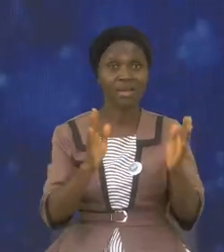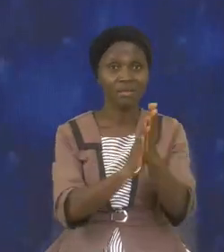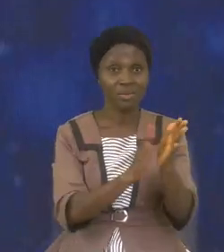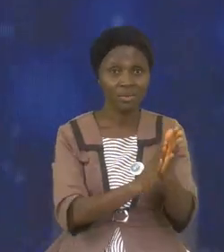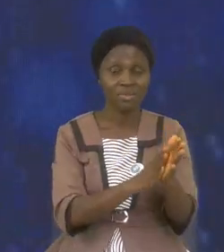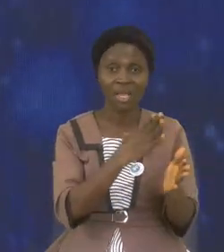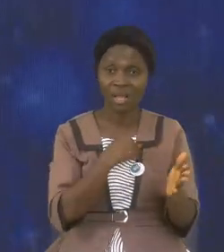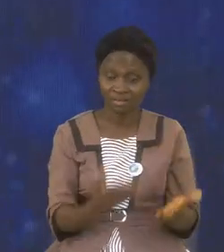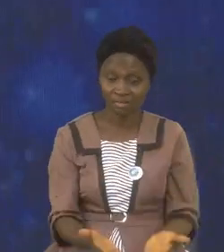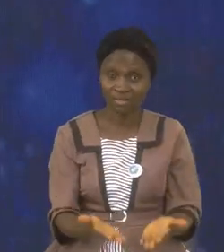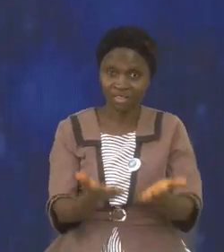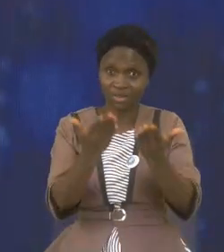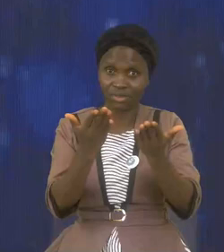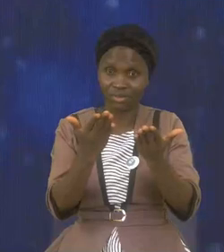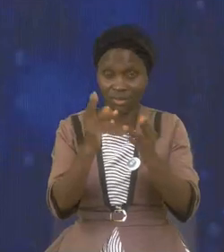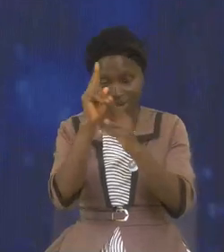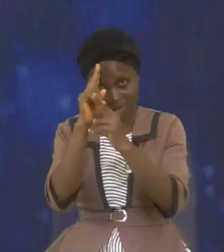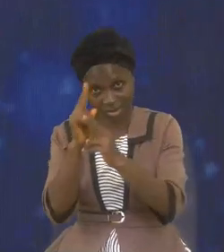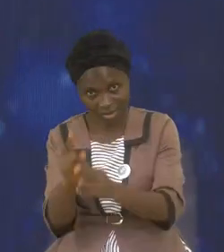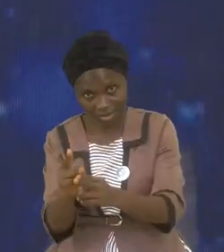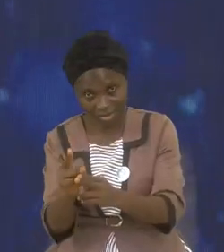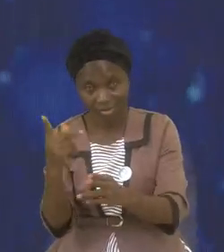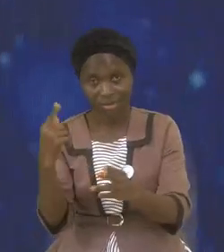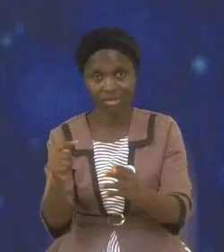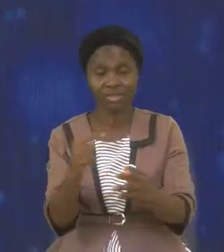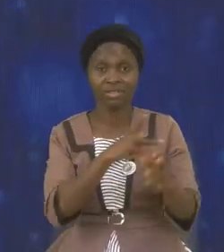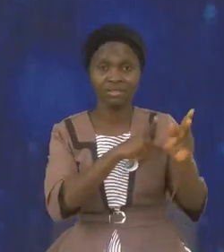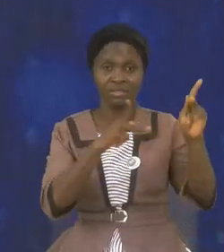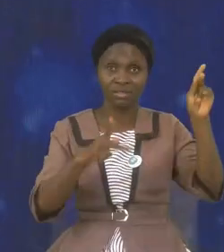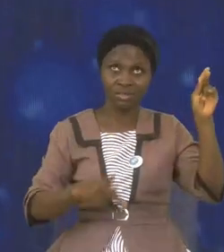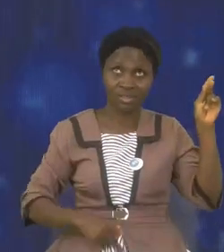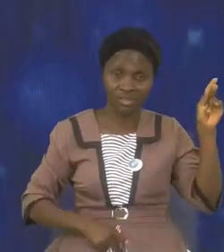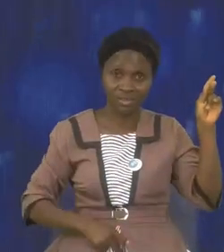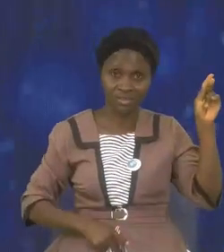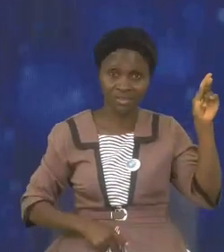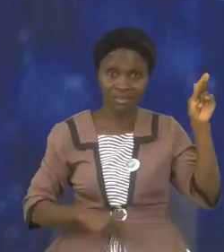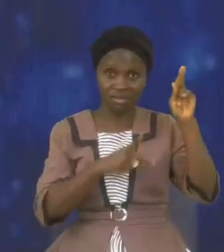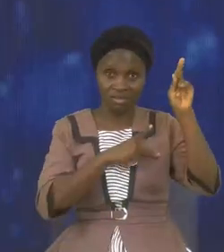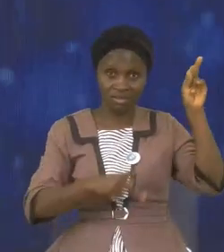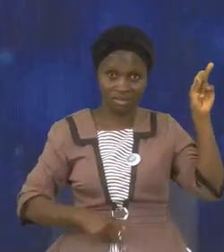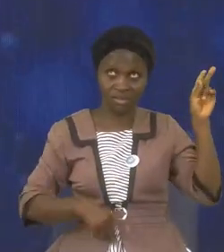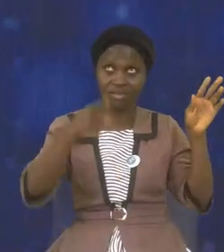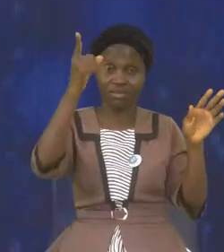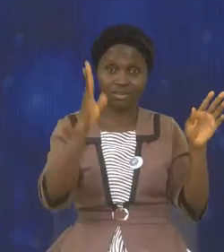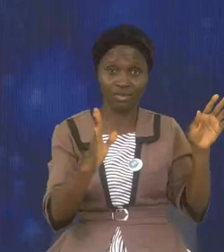moi, Nebuchadnezzar, je loue, j'exalte et je glorifie